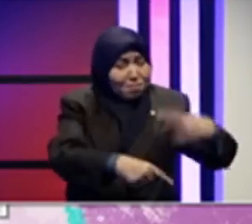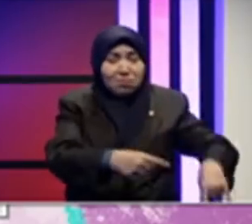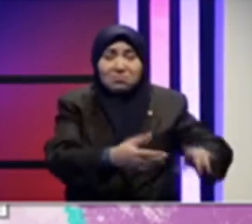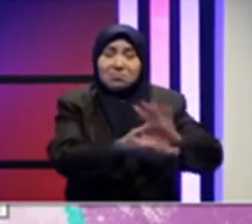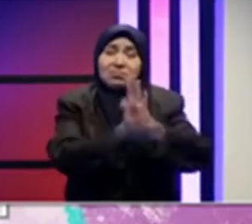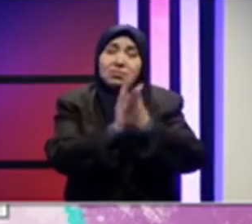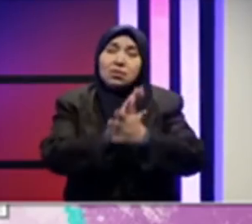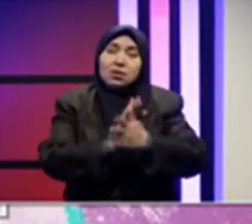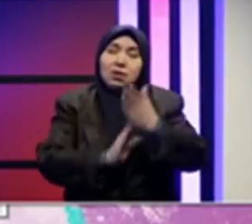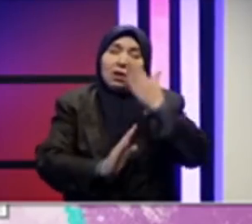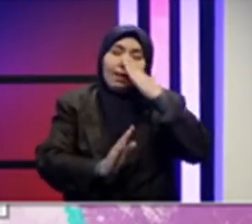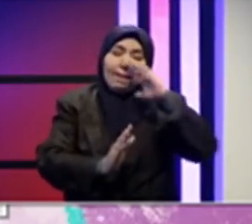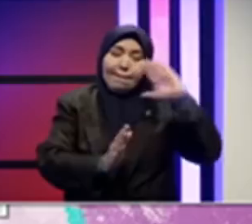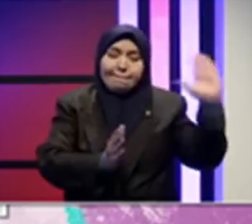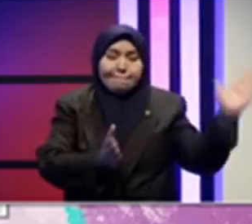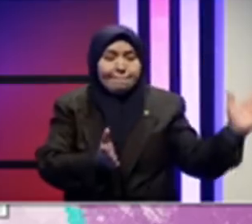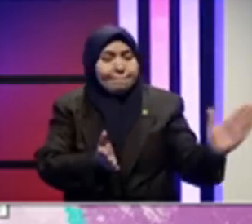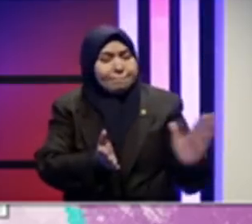بينهم